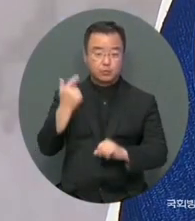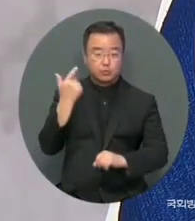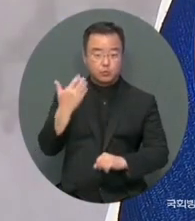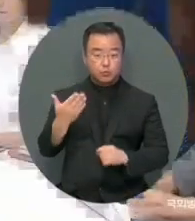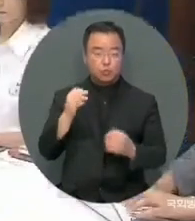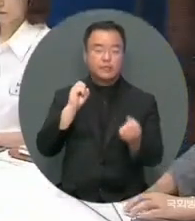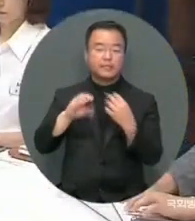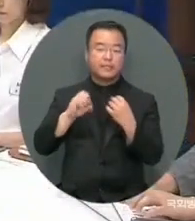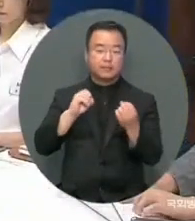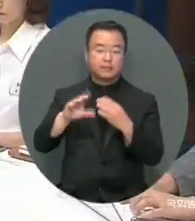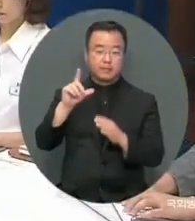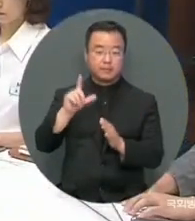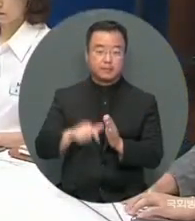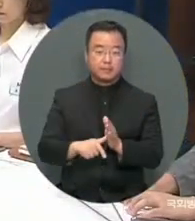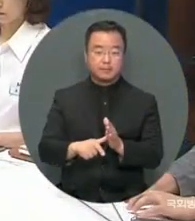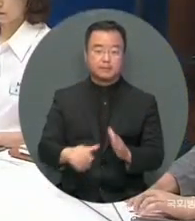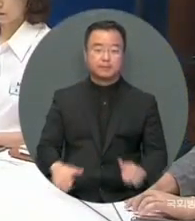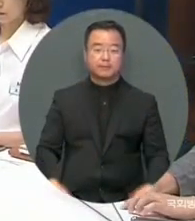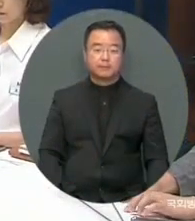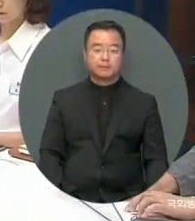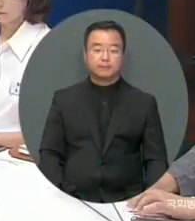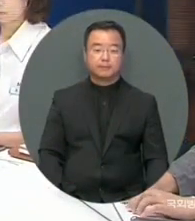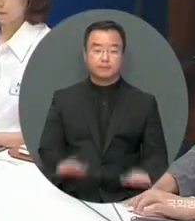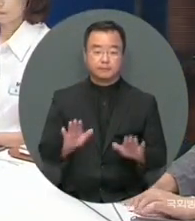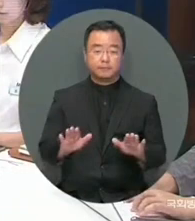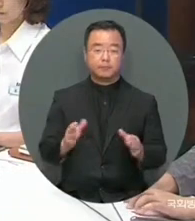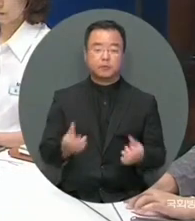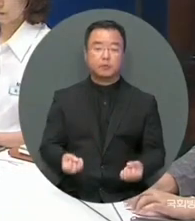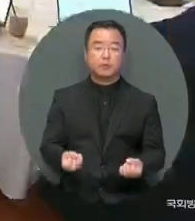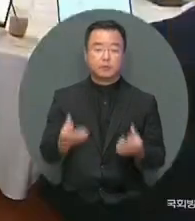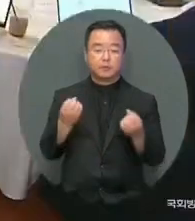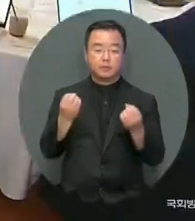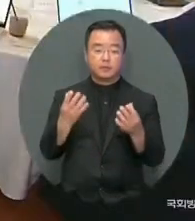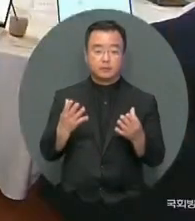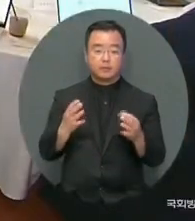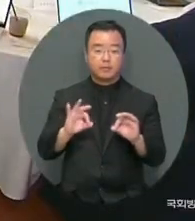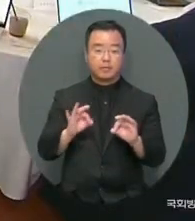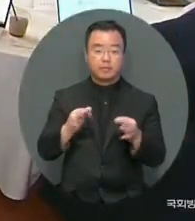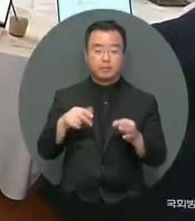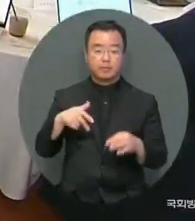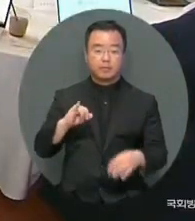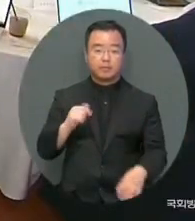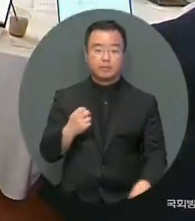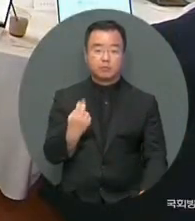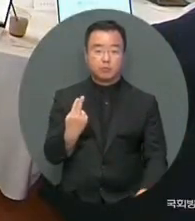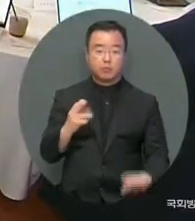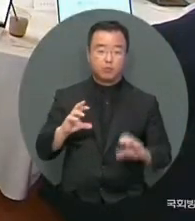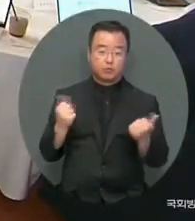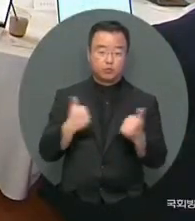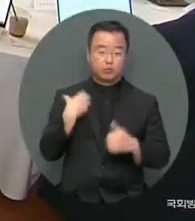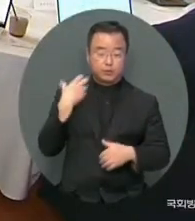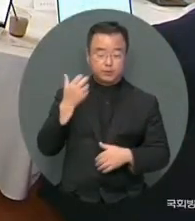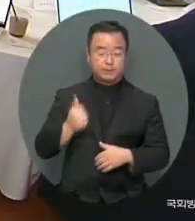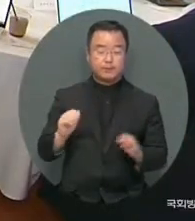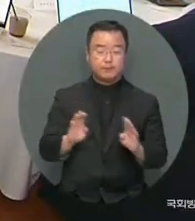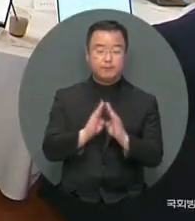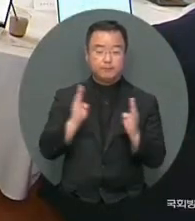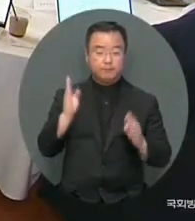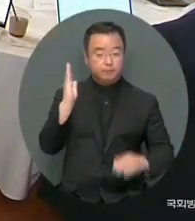물어보고 답하는 시간이 되겠습니다. 오늘 행사는 먼저 김진표 의장 모두 말씀을 듣고